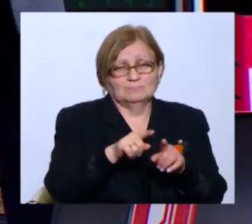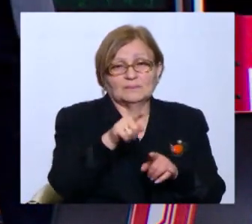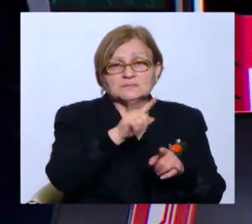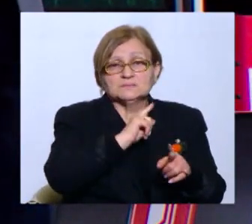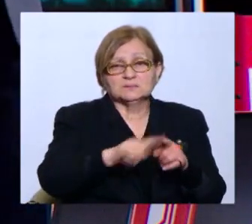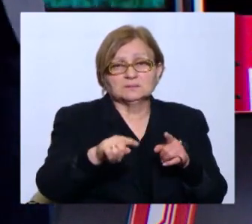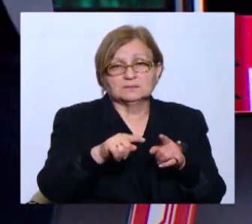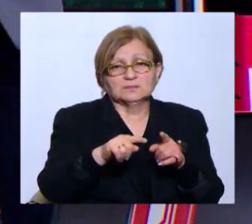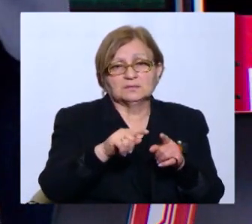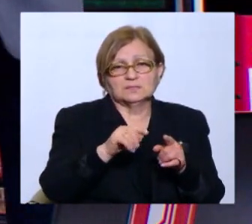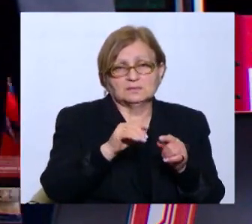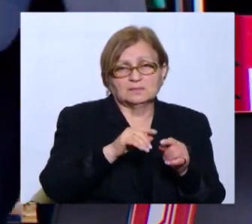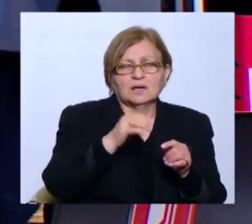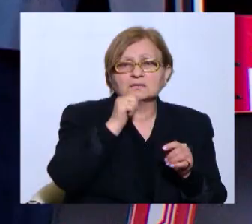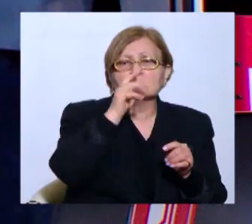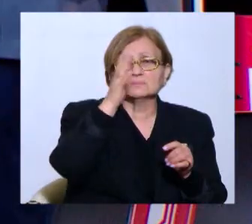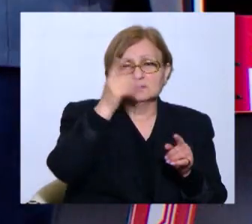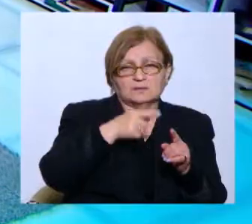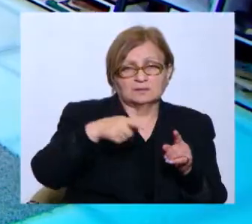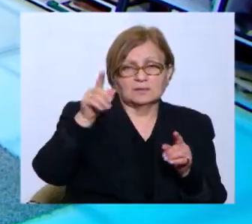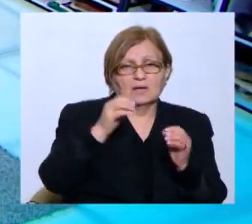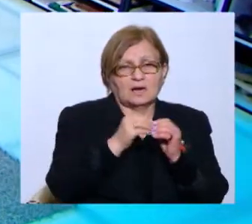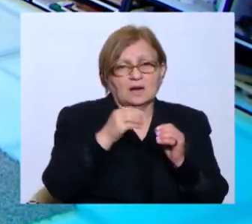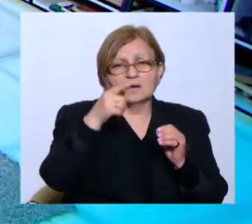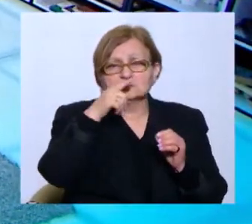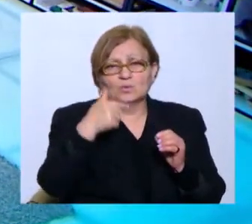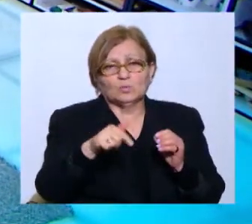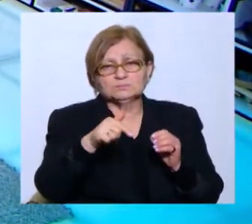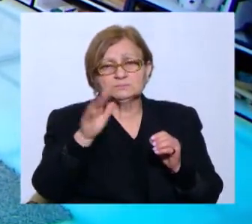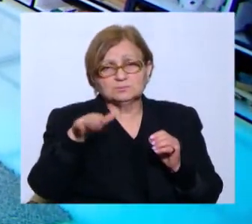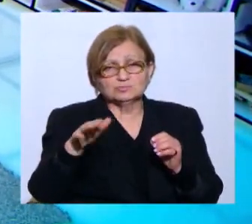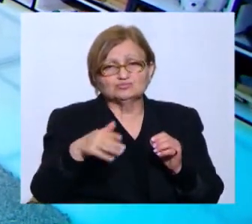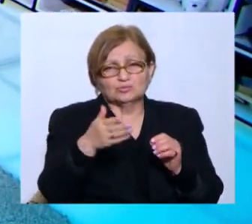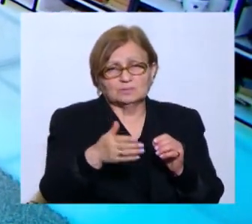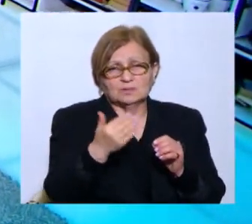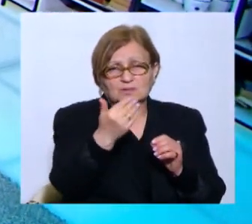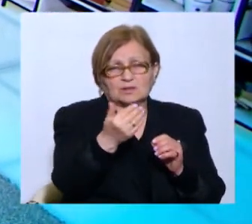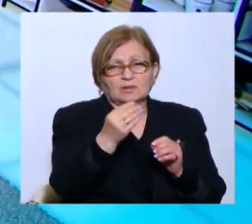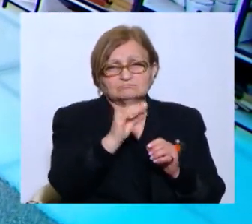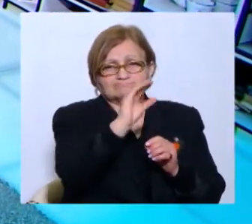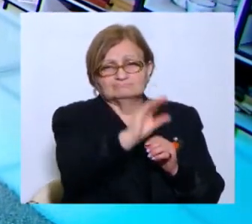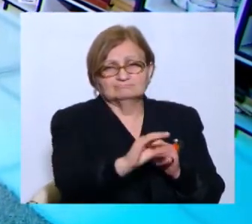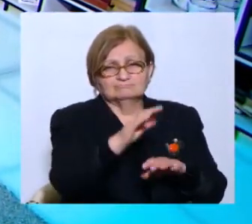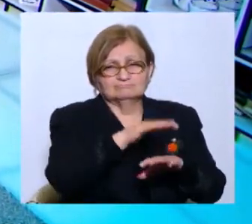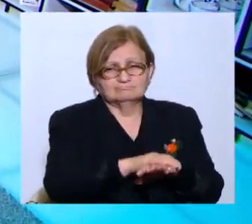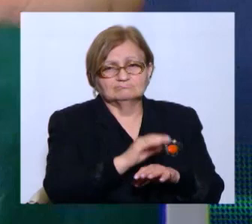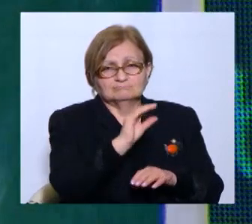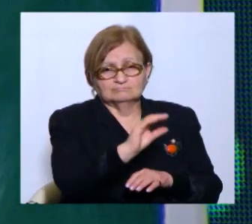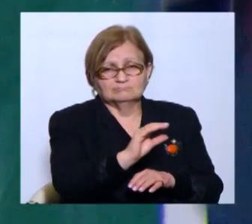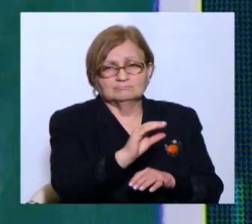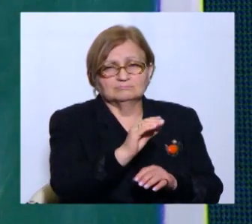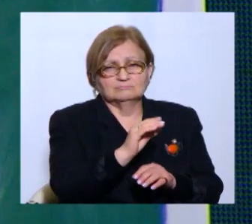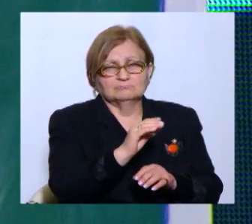იზრდება წლების რამდენიმე წლის შემდეგ, შეიძლება 10, 15, 20 წლის შემდეგ, აი თქვენი მეორე საბანკო